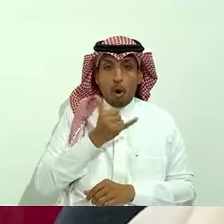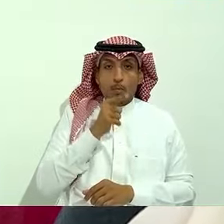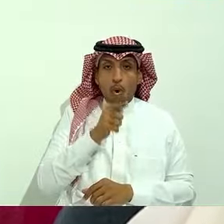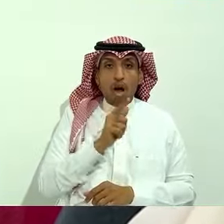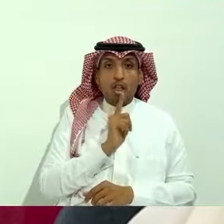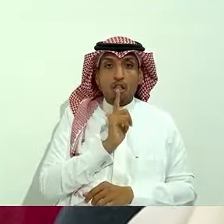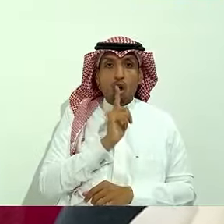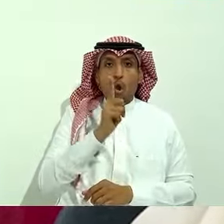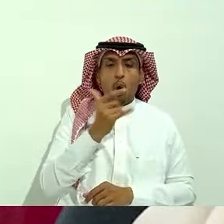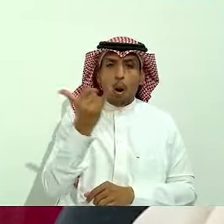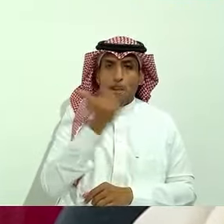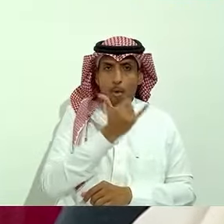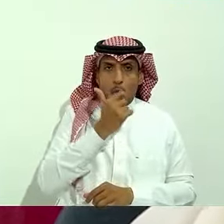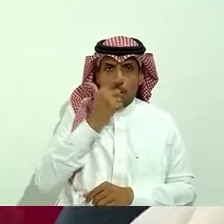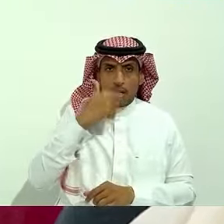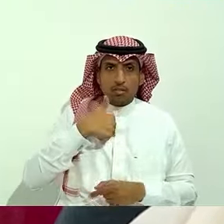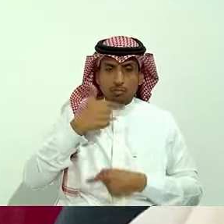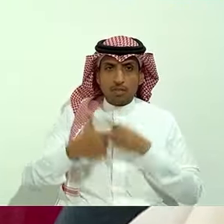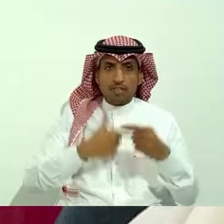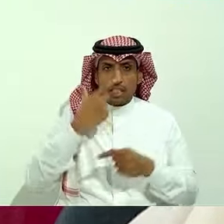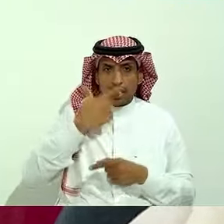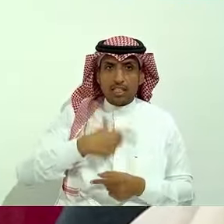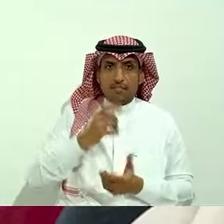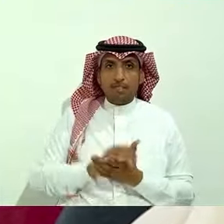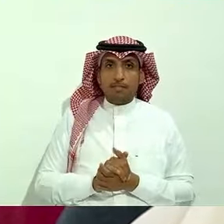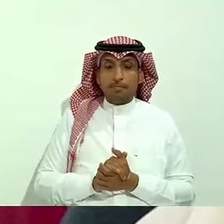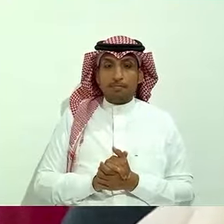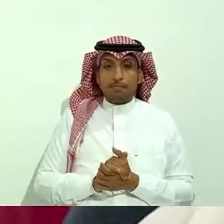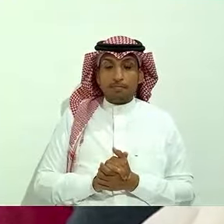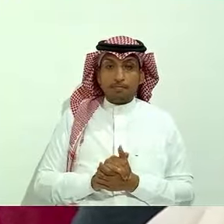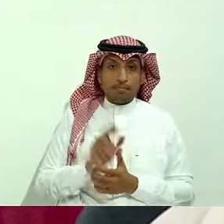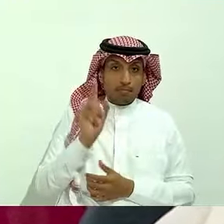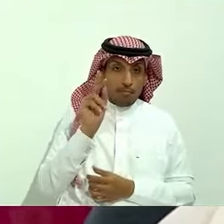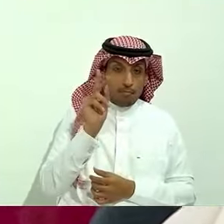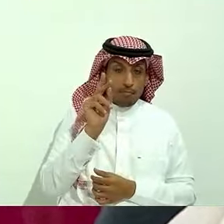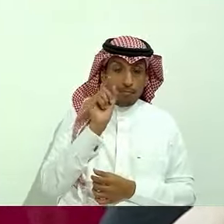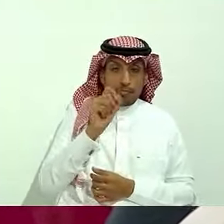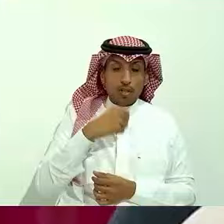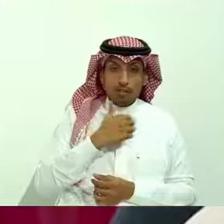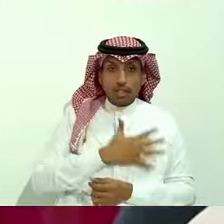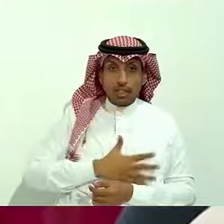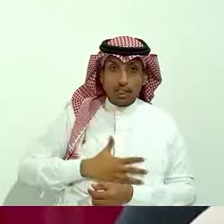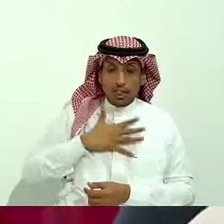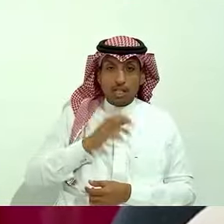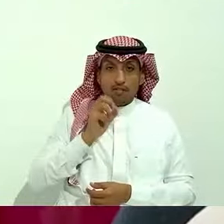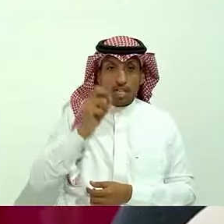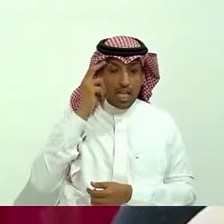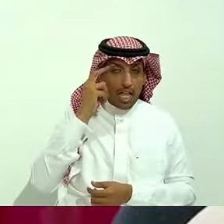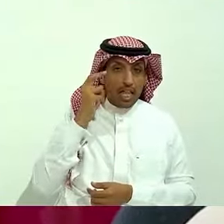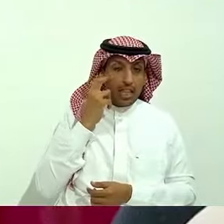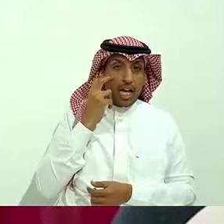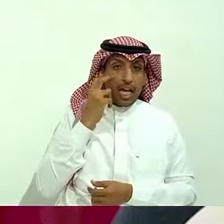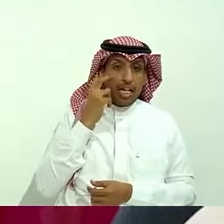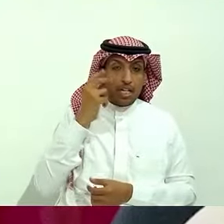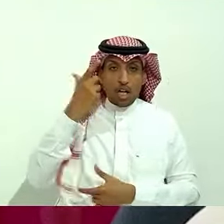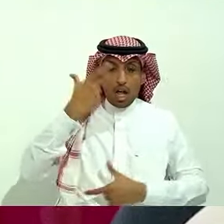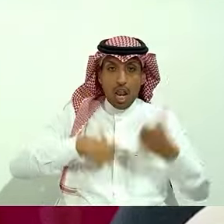لازم نهتم أنها تمثلنا بالشكل المناسب. الشيء الثاني هو شغفي بتاريخ الأزياء عندنا في